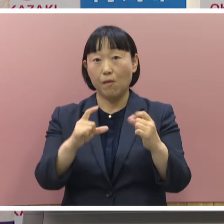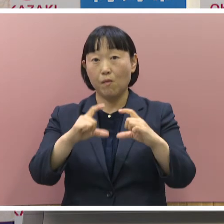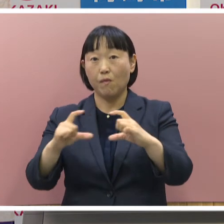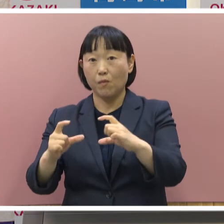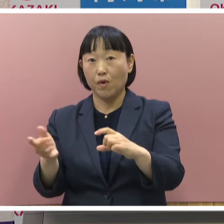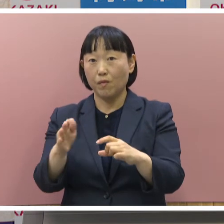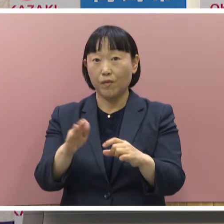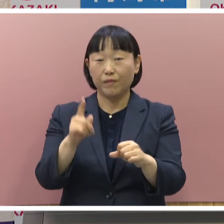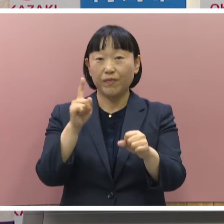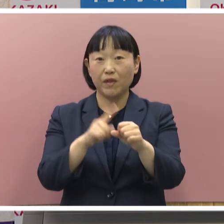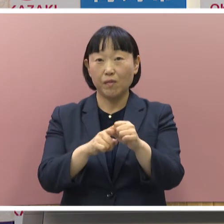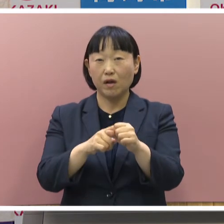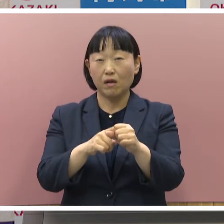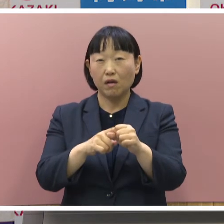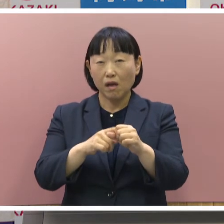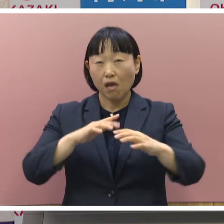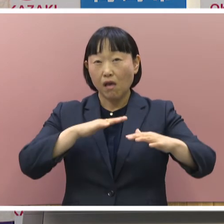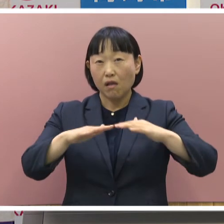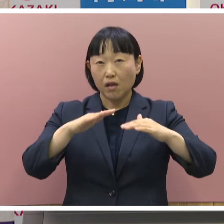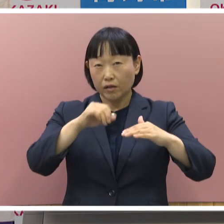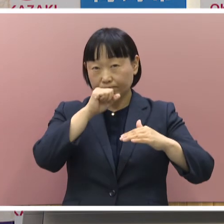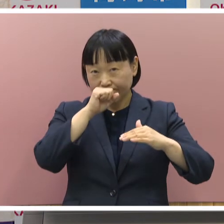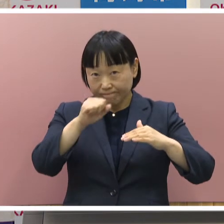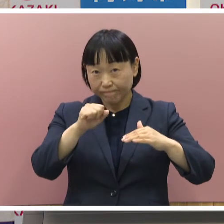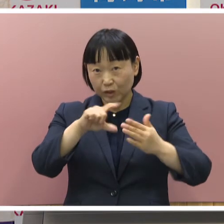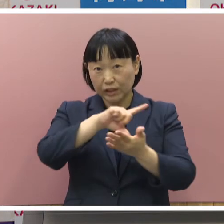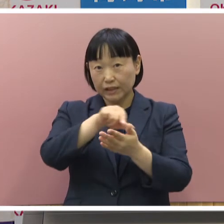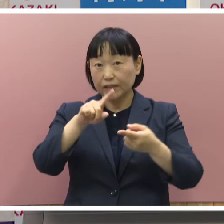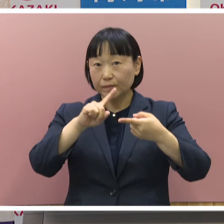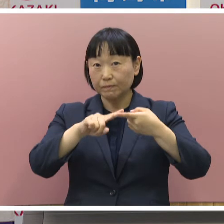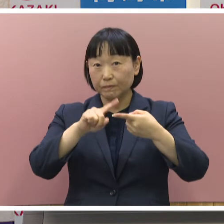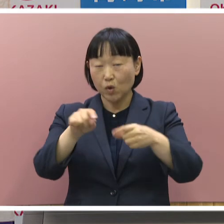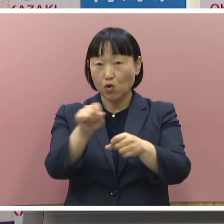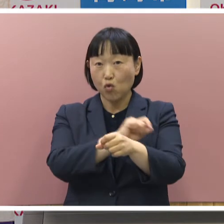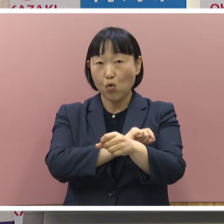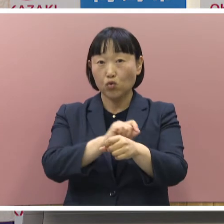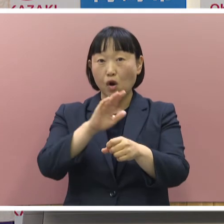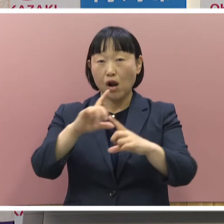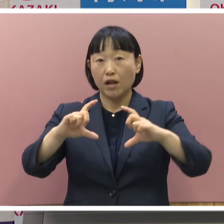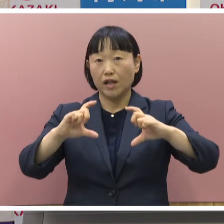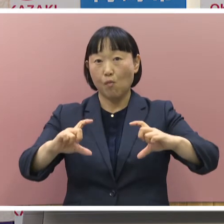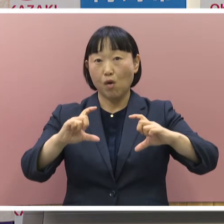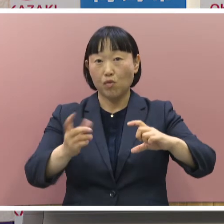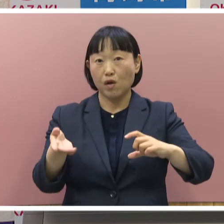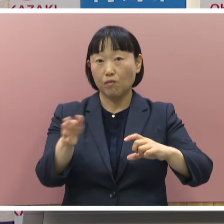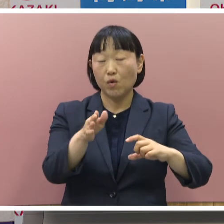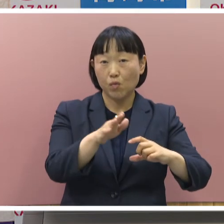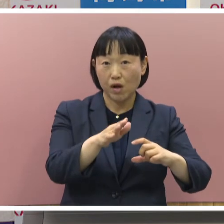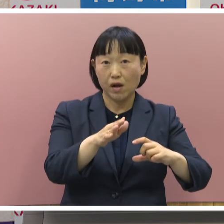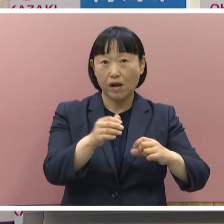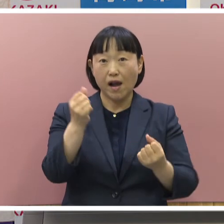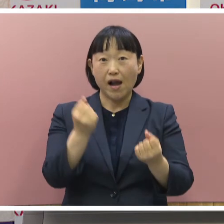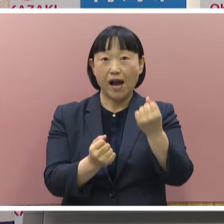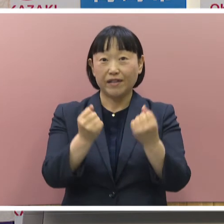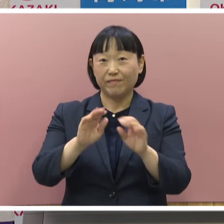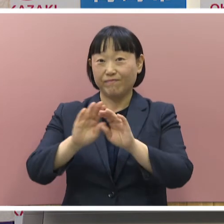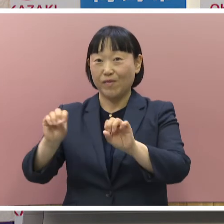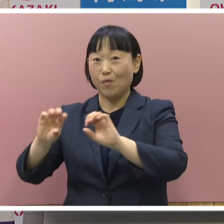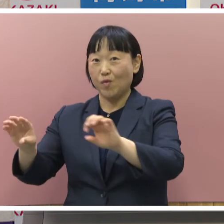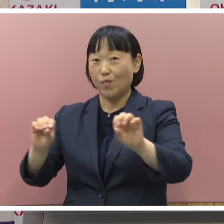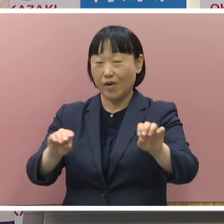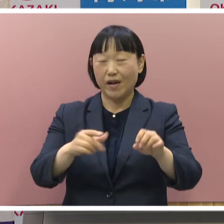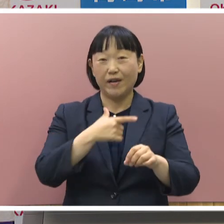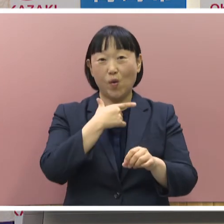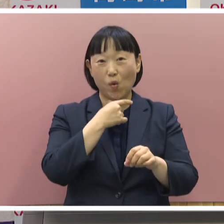洗練されデザイン性が高く地域にちなんだ特色のあるナンバープレートを導入し、走る広告塔